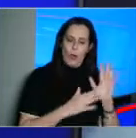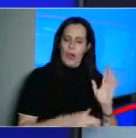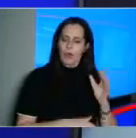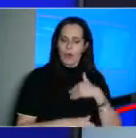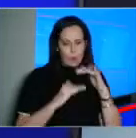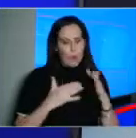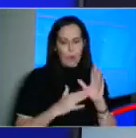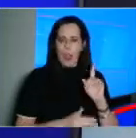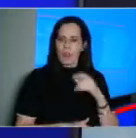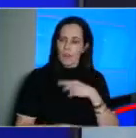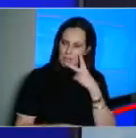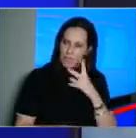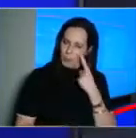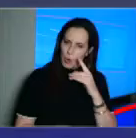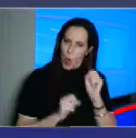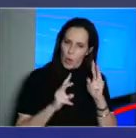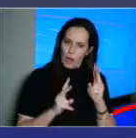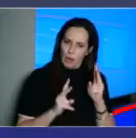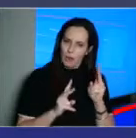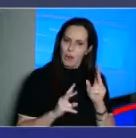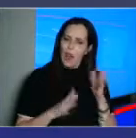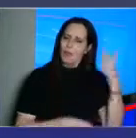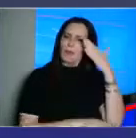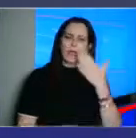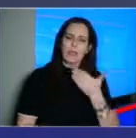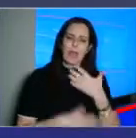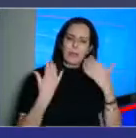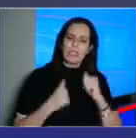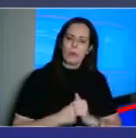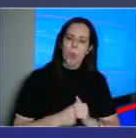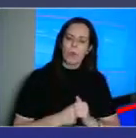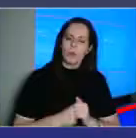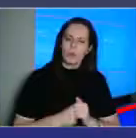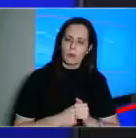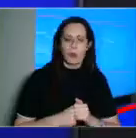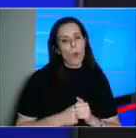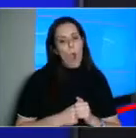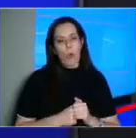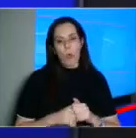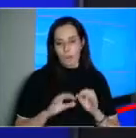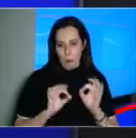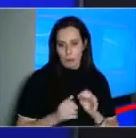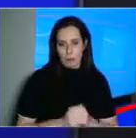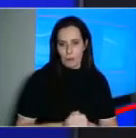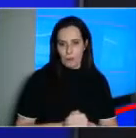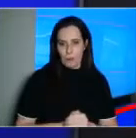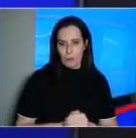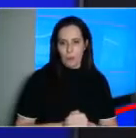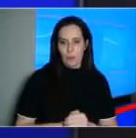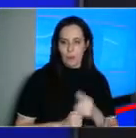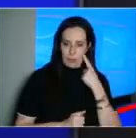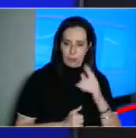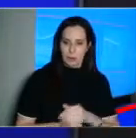אני פחות ביקורתי, אבל אני מסתכל ואני אומר, אוקיי, איפה מדינת ישראל בסיפור הזה? וואו, באמת,